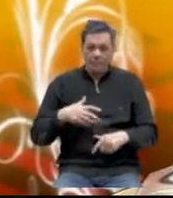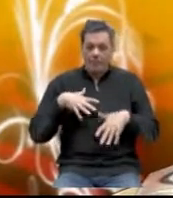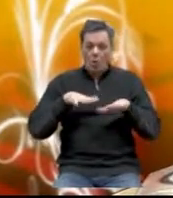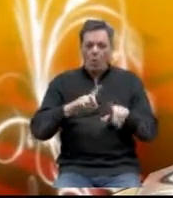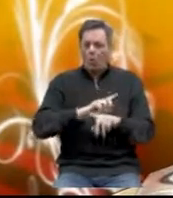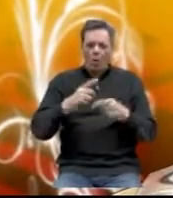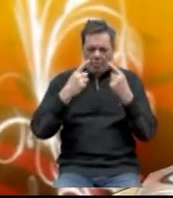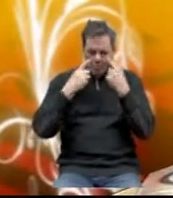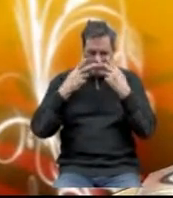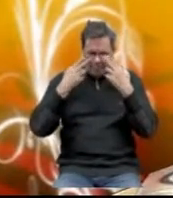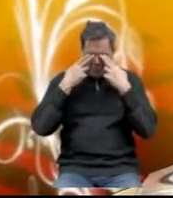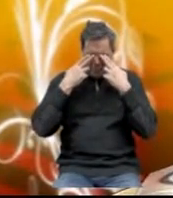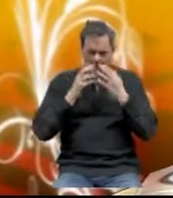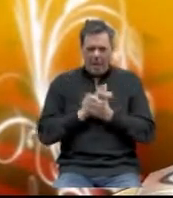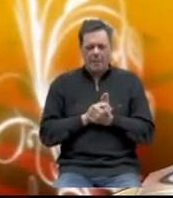ništa.